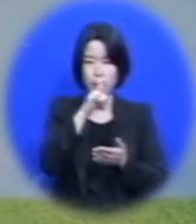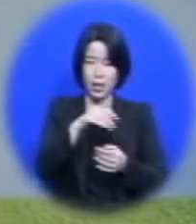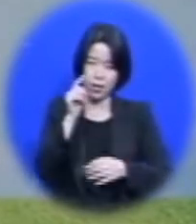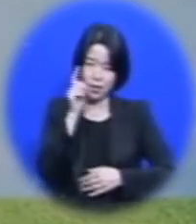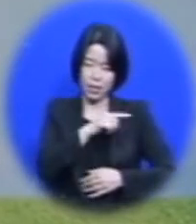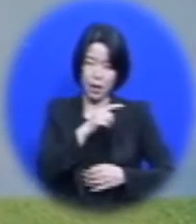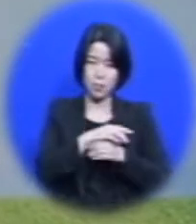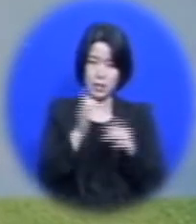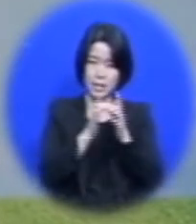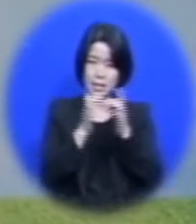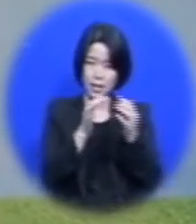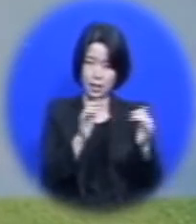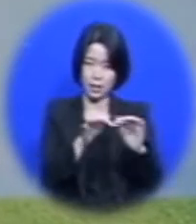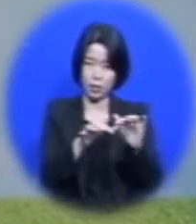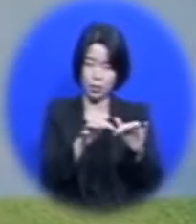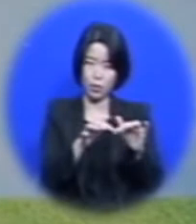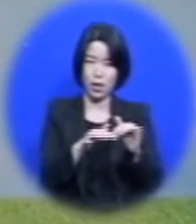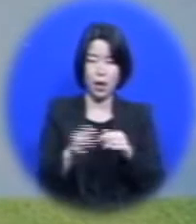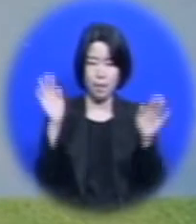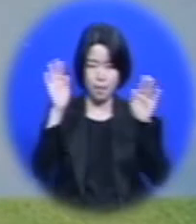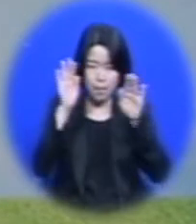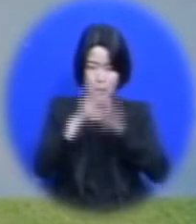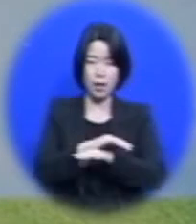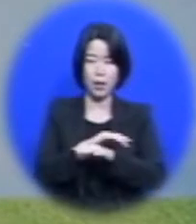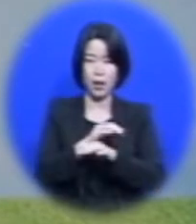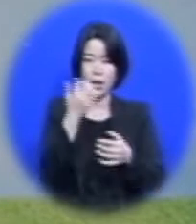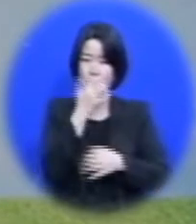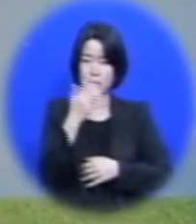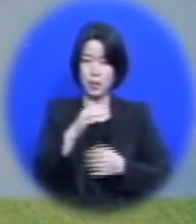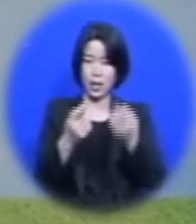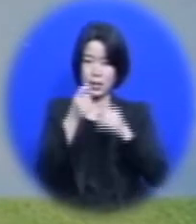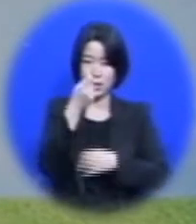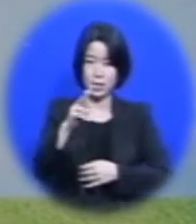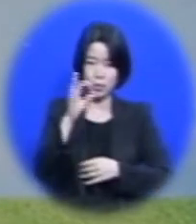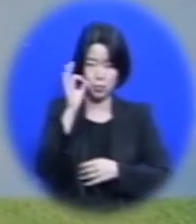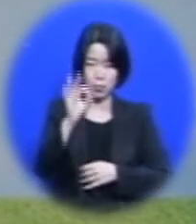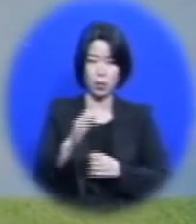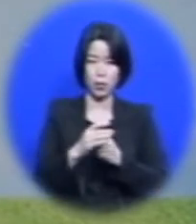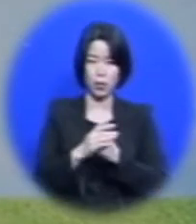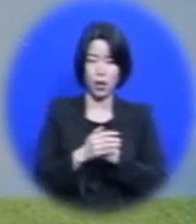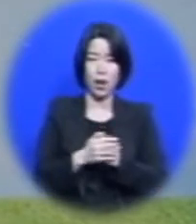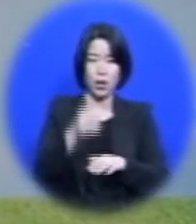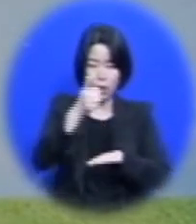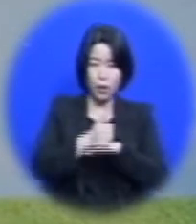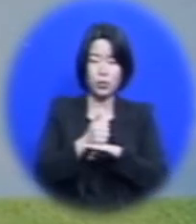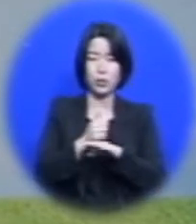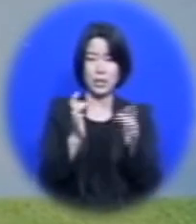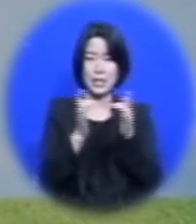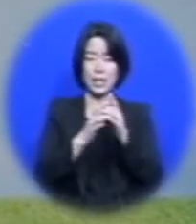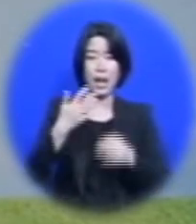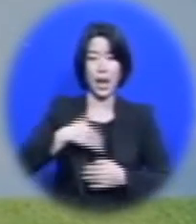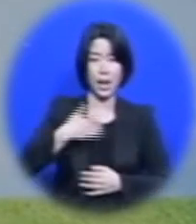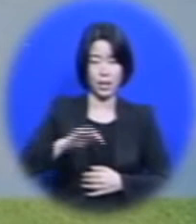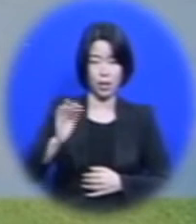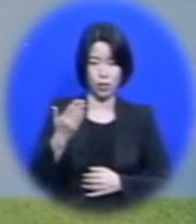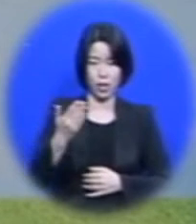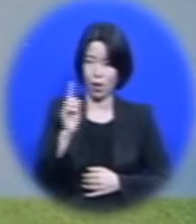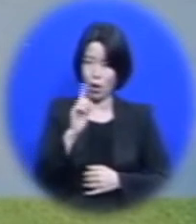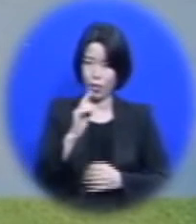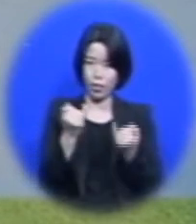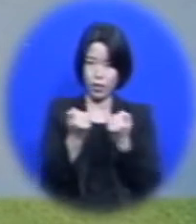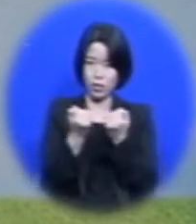채팅과 한밤중에 음란물 시청에 빠져 지내던 나는 급기야 인터넷을 통해 알게 된 어떤 여자와